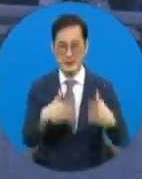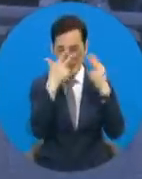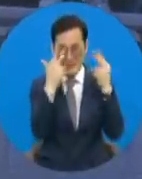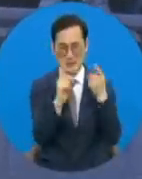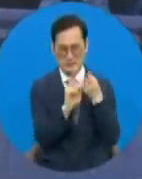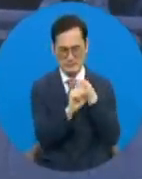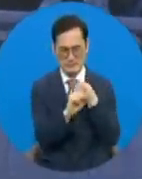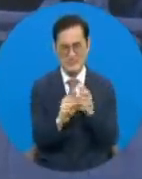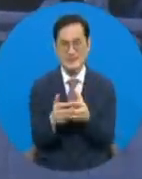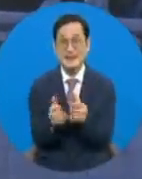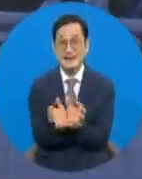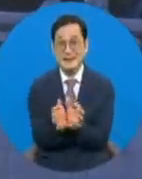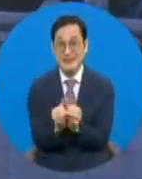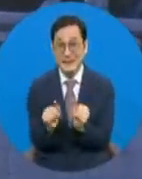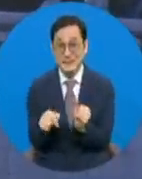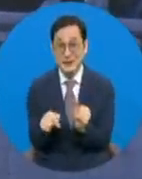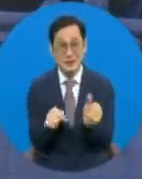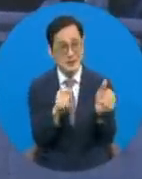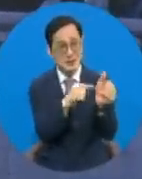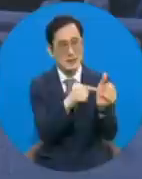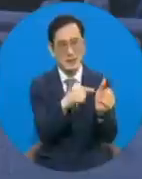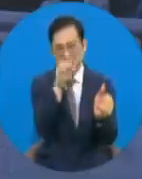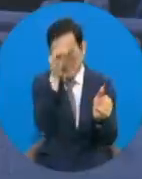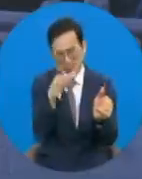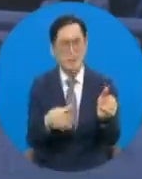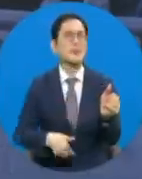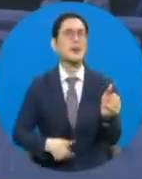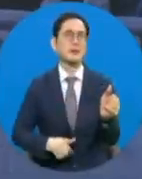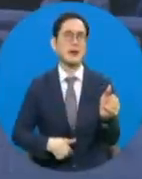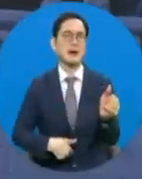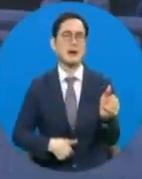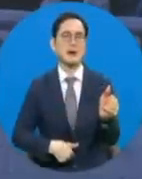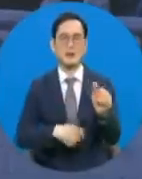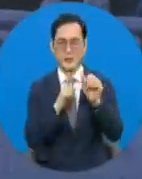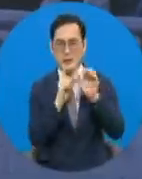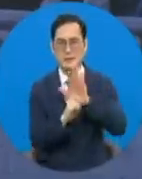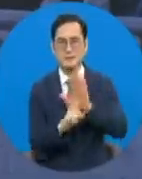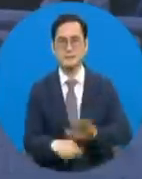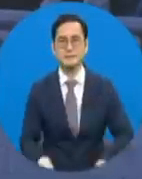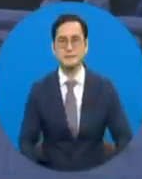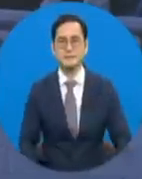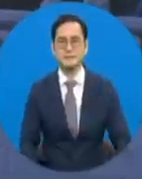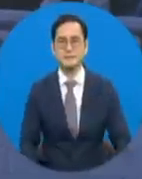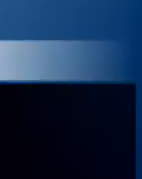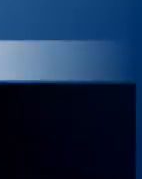유감 표명이 필요하다 이런 목소리가 나오고 있습니다. 정성호 민주당 의원의 이야기 들어보겠습니다.